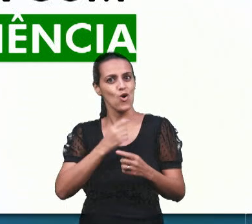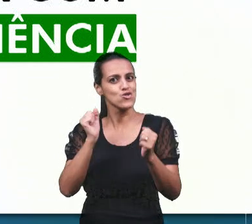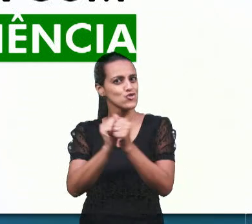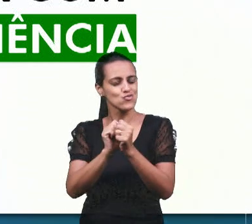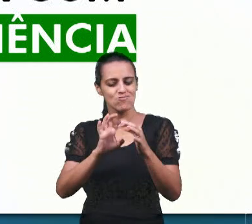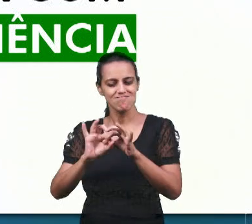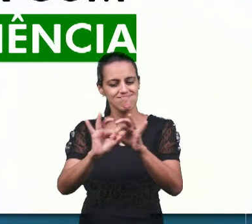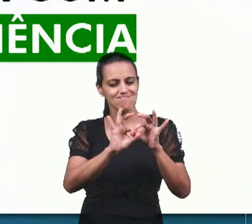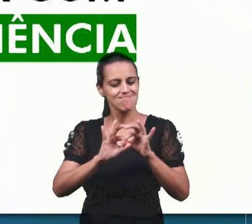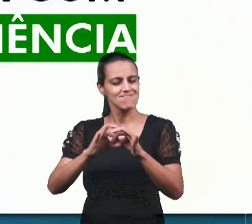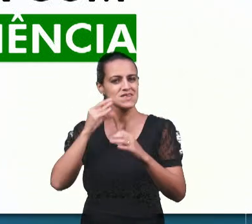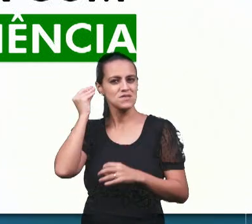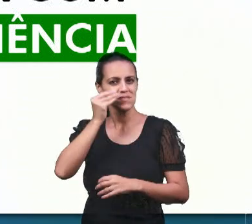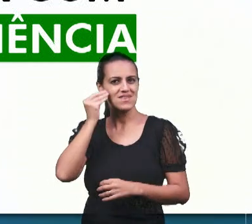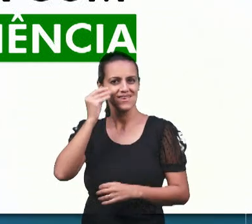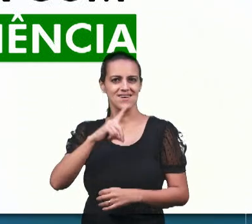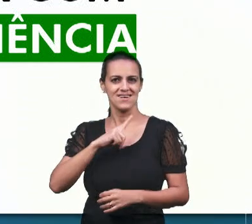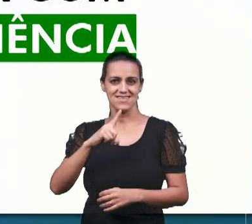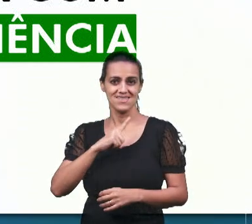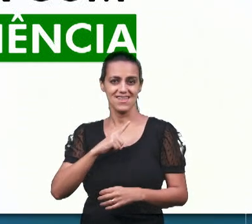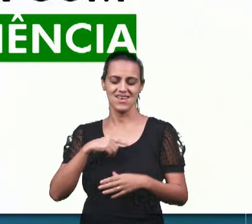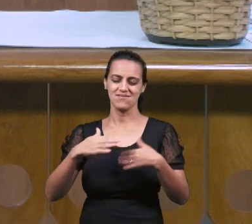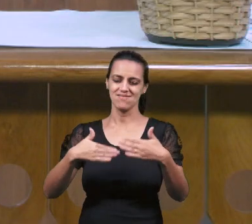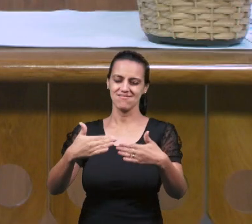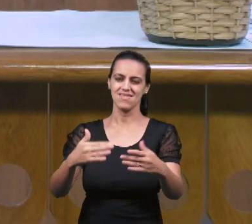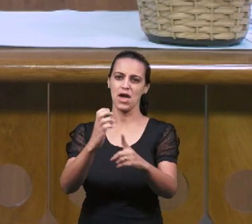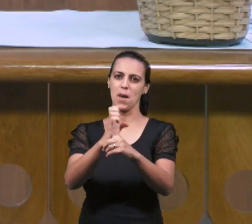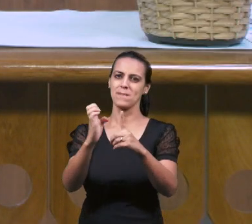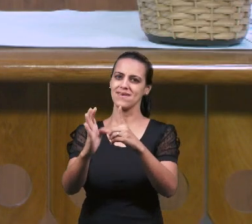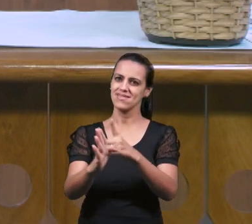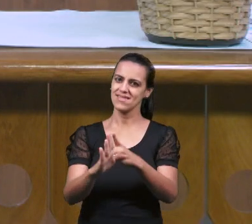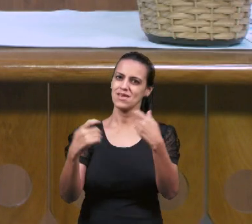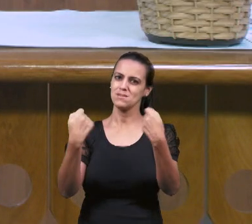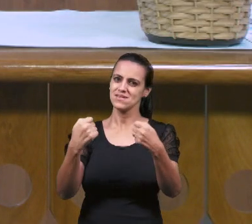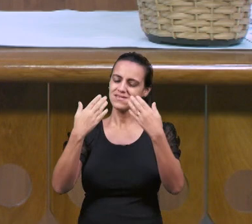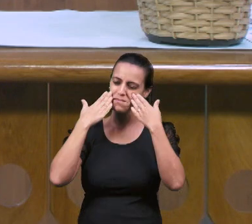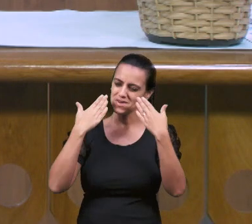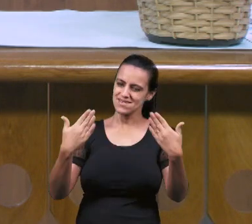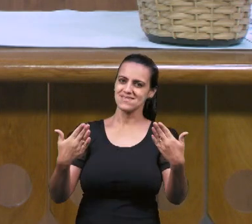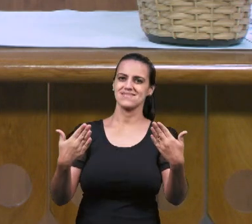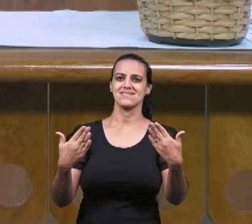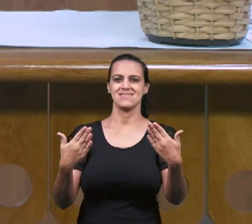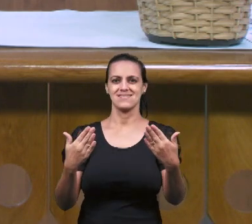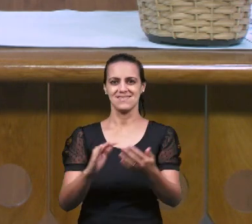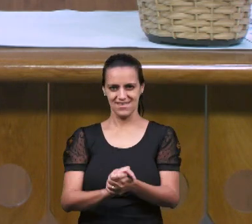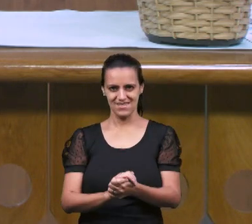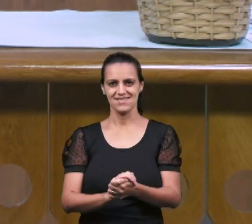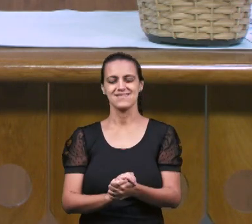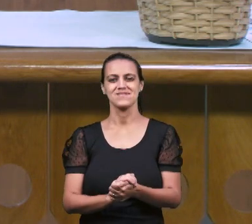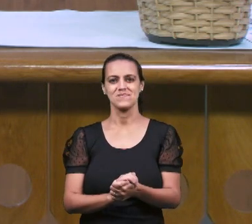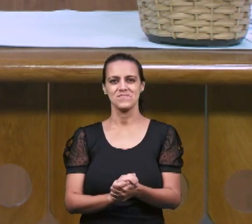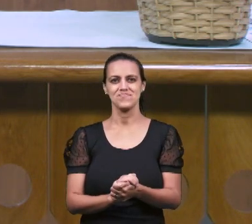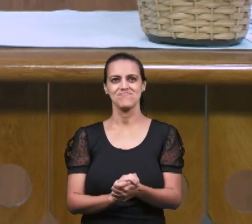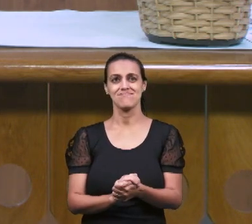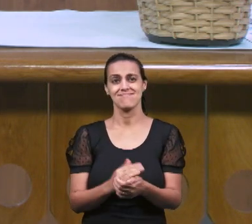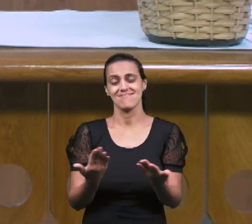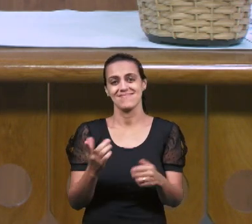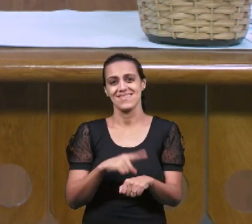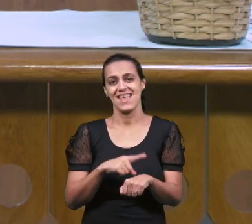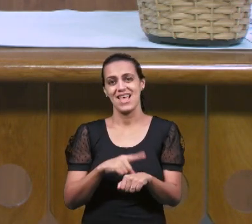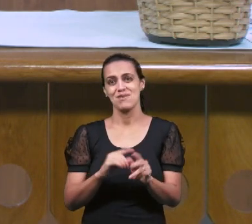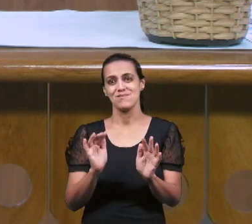avec détail. Mais nous allons voir cela à la mesure que l'école publique dominicale sera présentée. Donc notre temps est